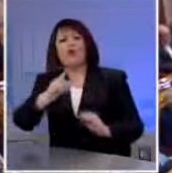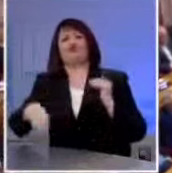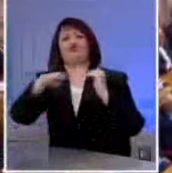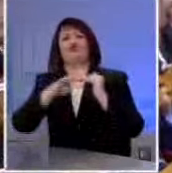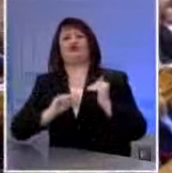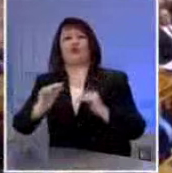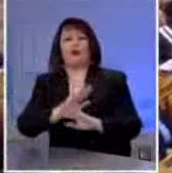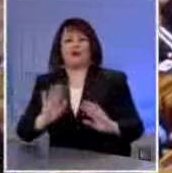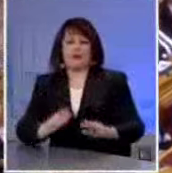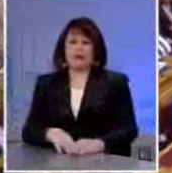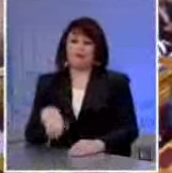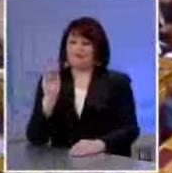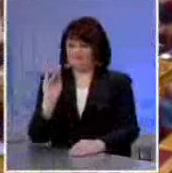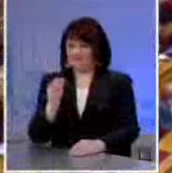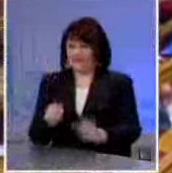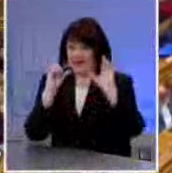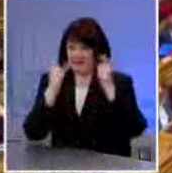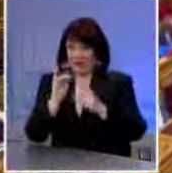Κυρίες και κύριοι της αντιπολίτευσης,